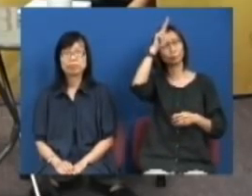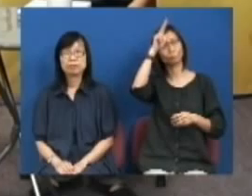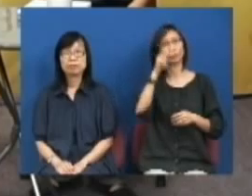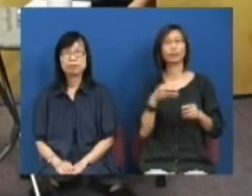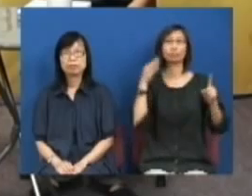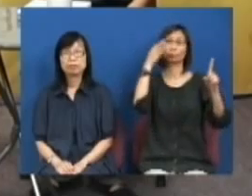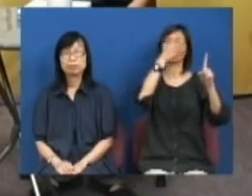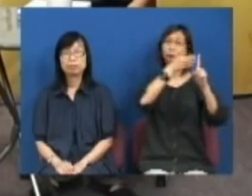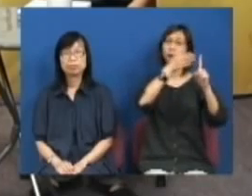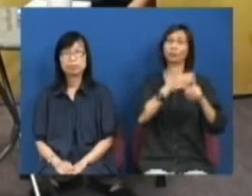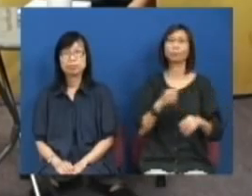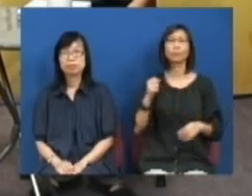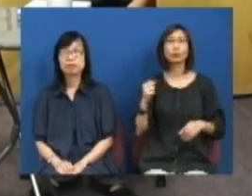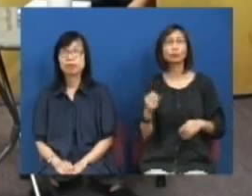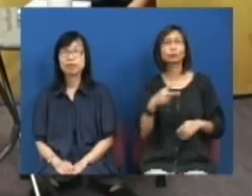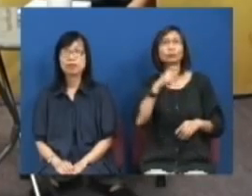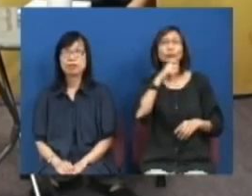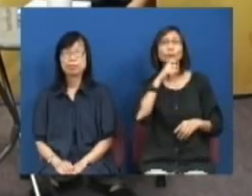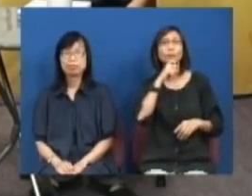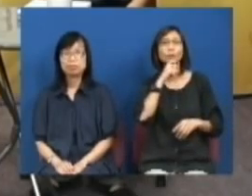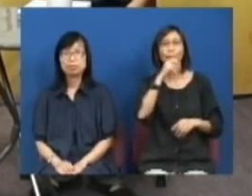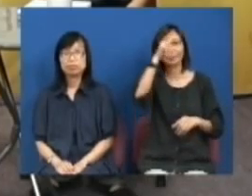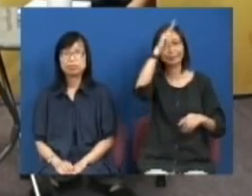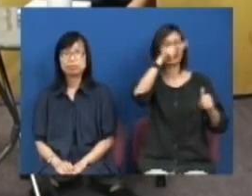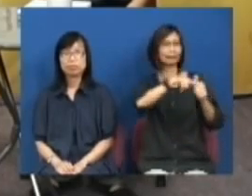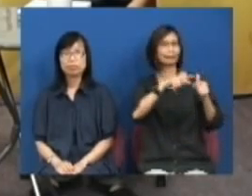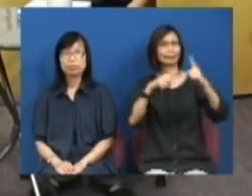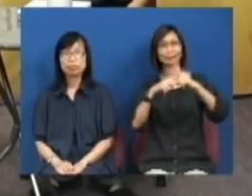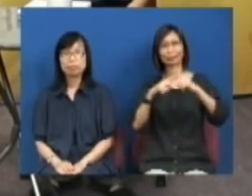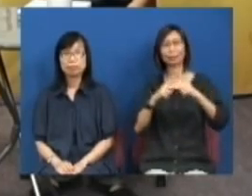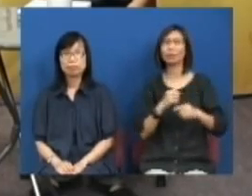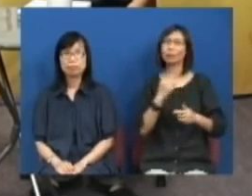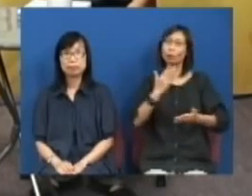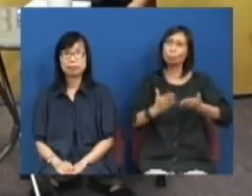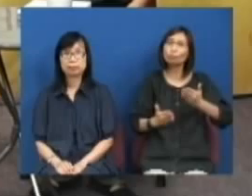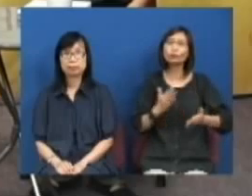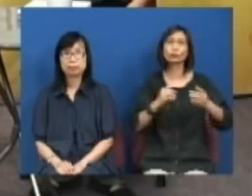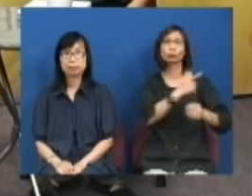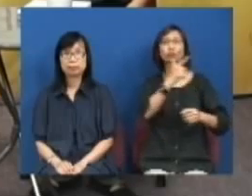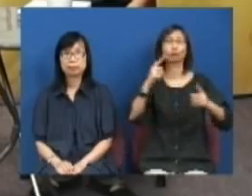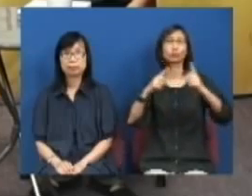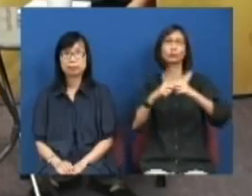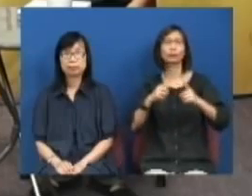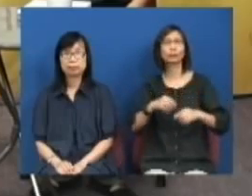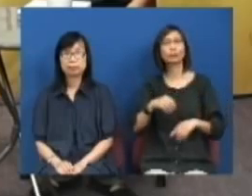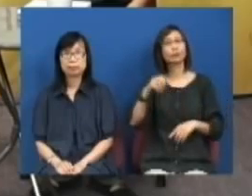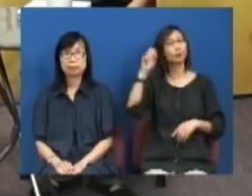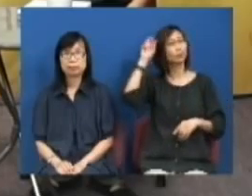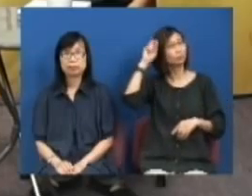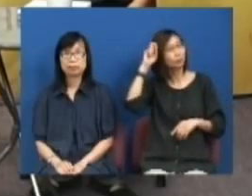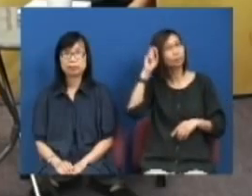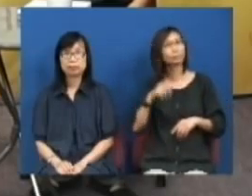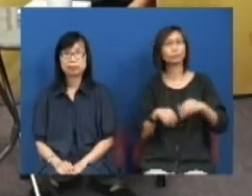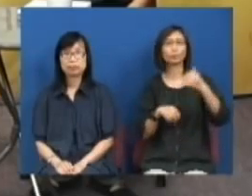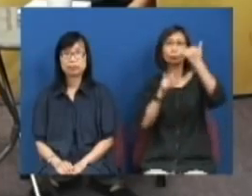每一年間唔中都有一啲政治人物或者有啲公眾人物對於六四有唔同嘅睇法，無論係有一位